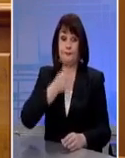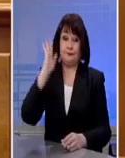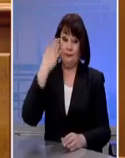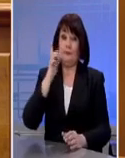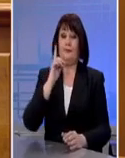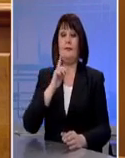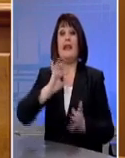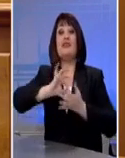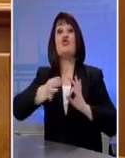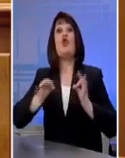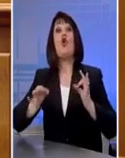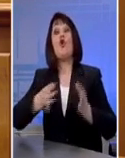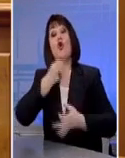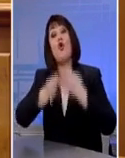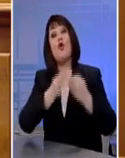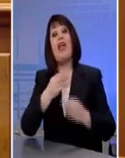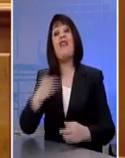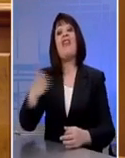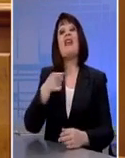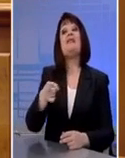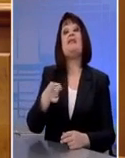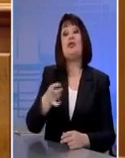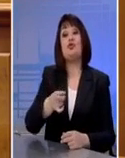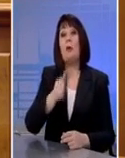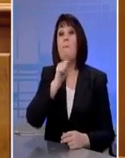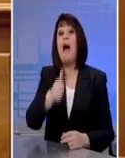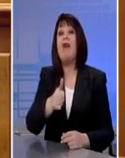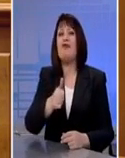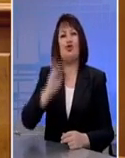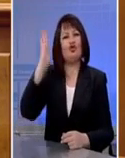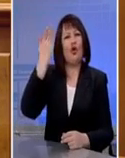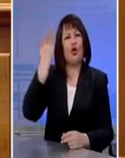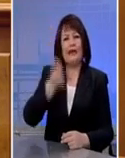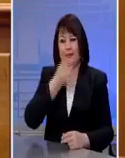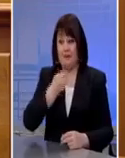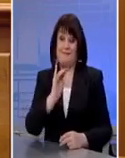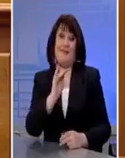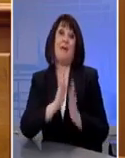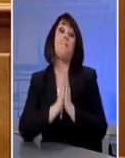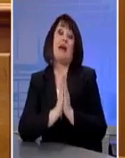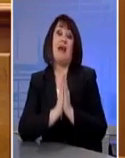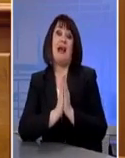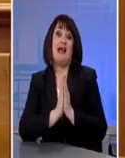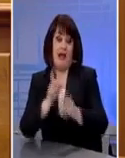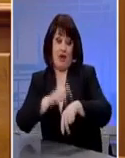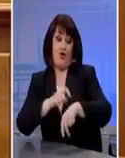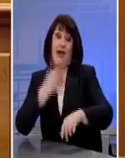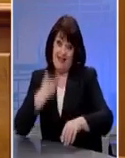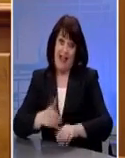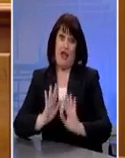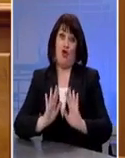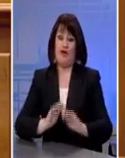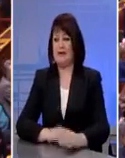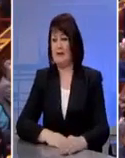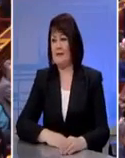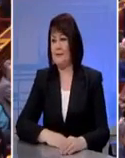πει ο Γεώργιος Μαύρος, για σας τους δεξιούς. Δεν είναι παλιά. Αυτό, πρόεδρε, είναι δυνατόν με αυτό ολοκληρώσετε τη σκέψη σας.